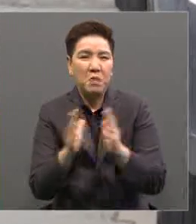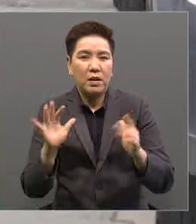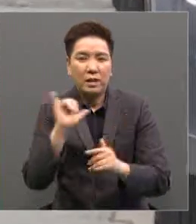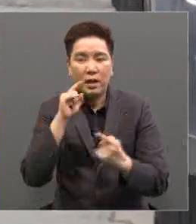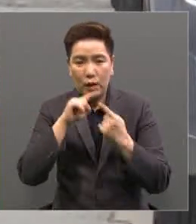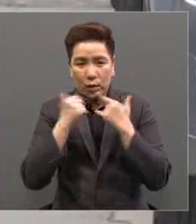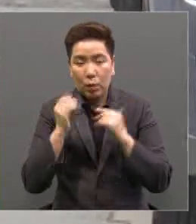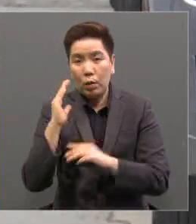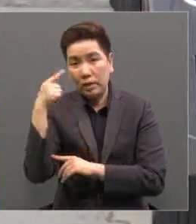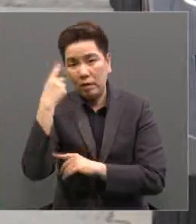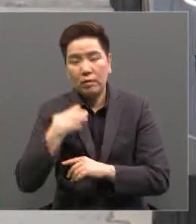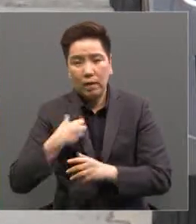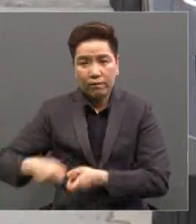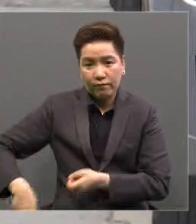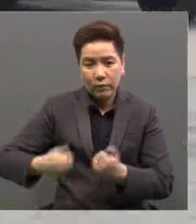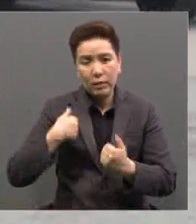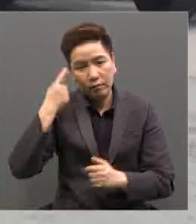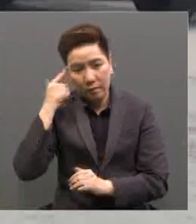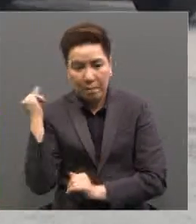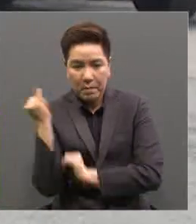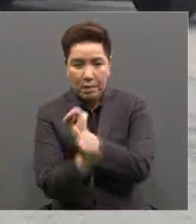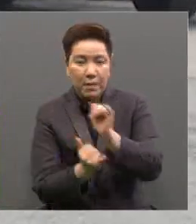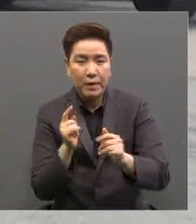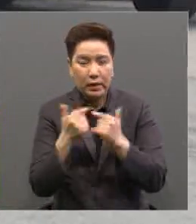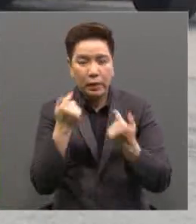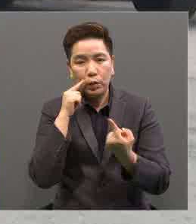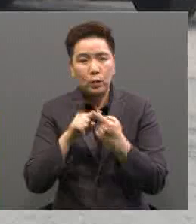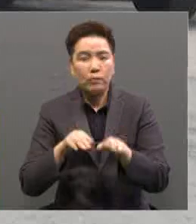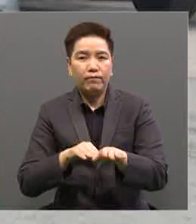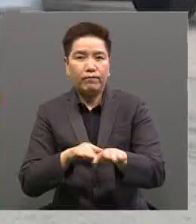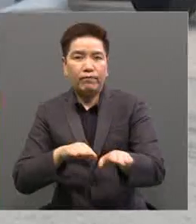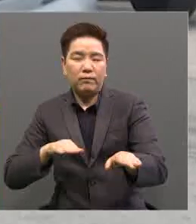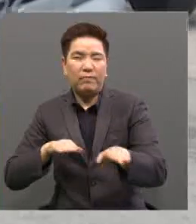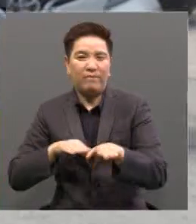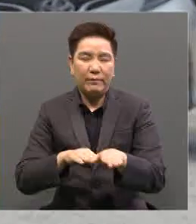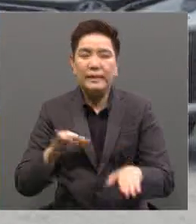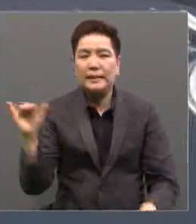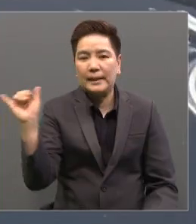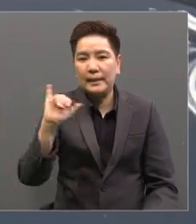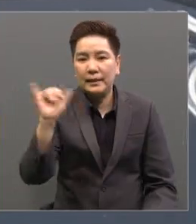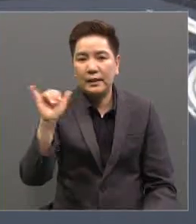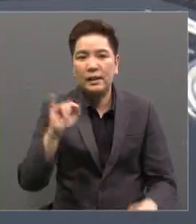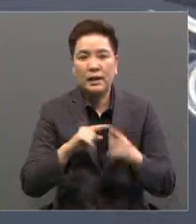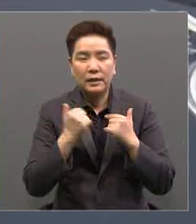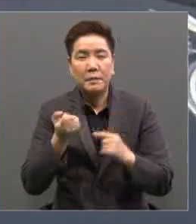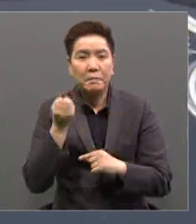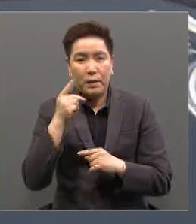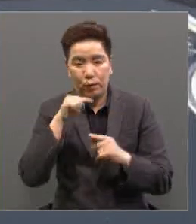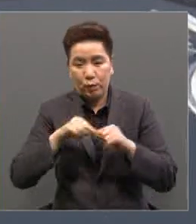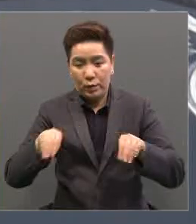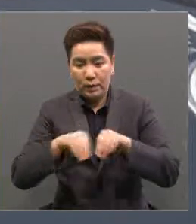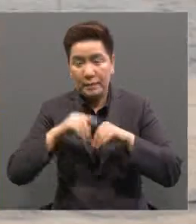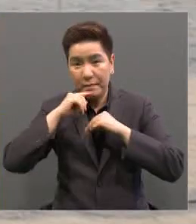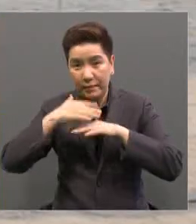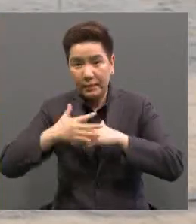นักท่องเที่ยวที่ตั้งใจมาเล่นสัตว์น้ำก็ทยอยเดินทางมาทำให้การจราจรนั้นยังไม่ติดขัดเท่าที่ควรส่วนที่บริเวณชายหาดบาง